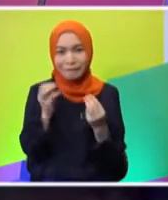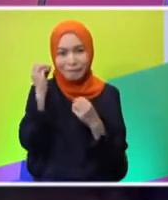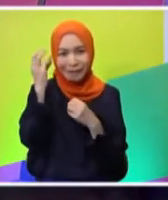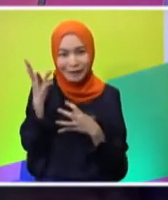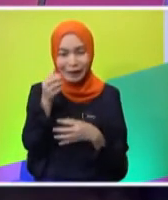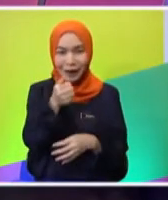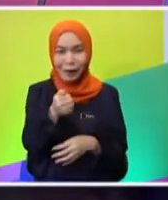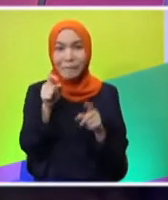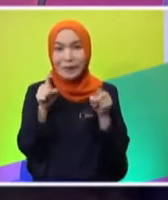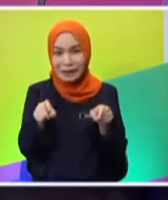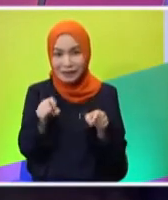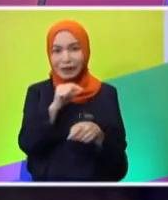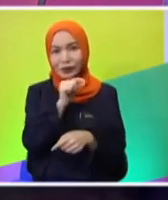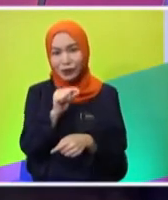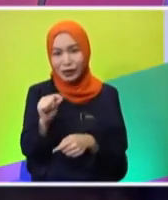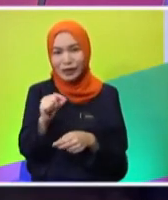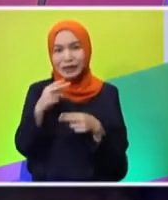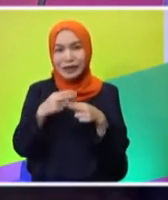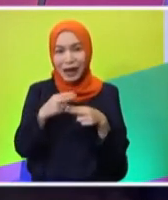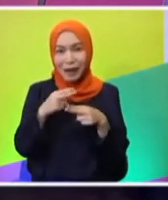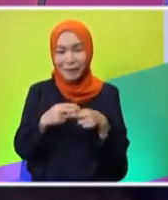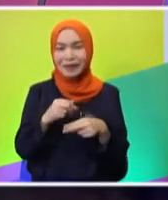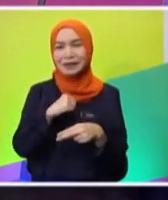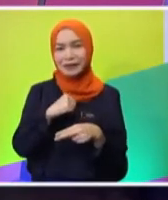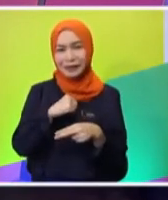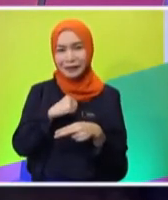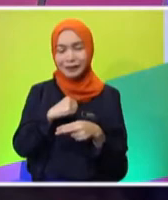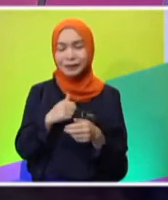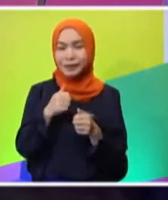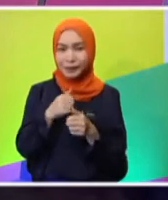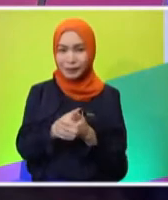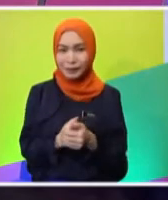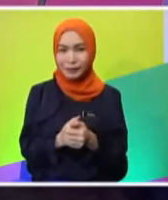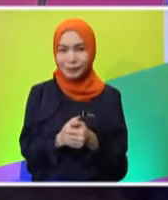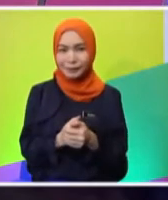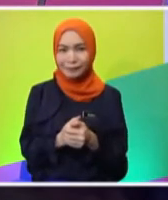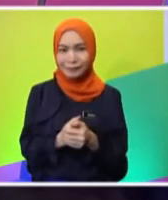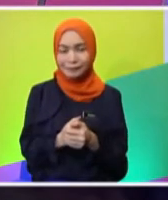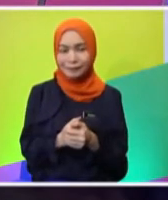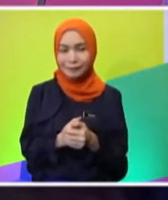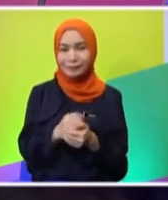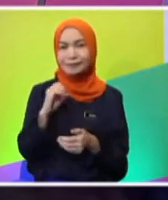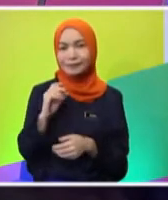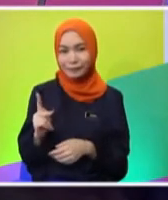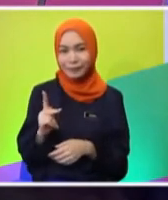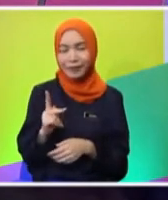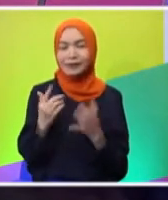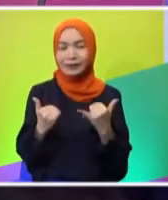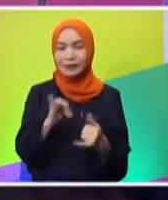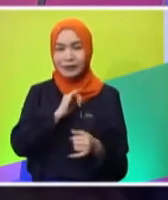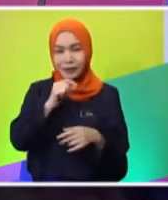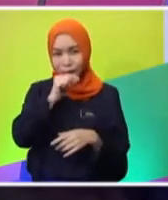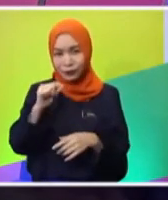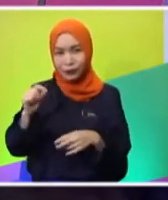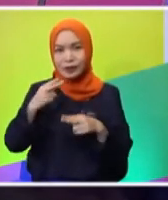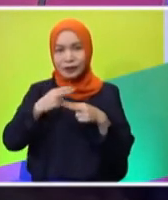atas kena tulis Nama advendi atasannya baik jago Oke Eh saya tulis sambut kerja